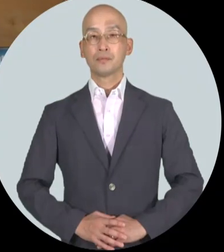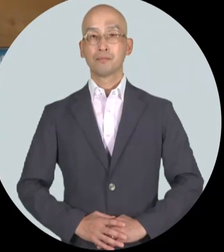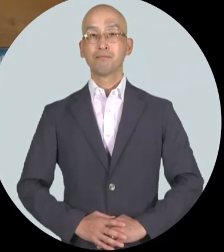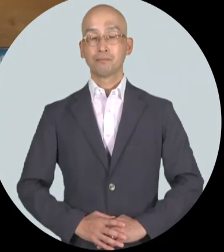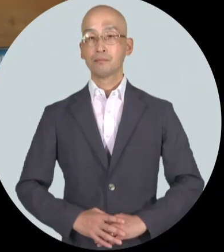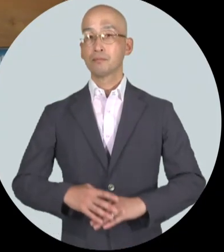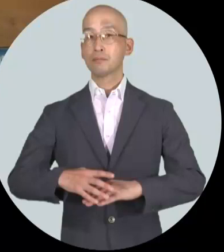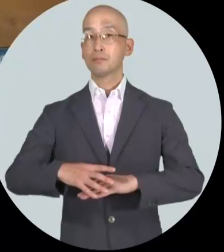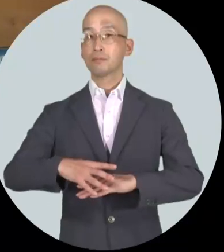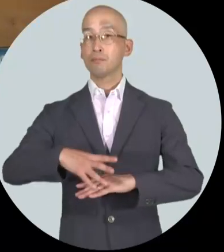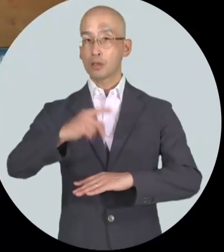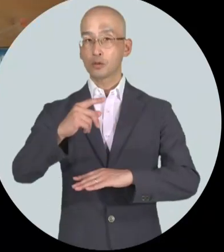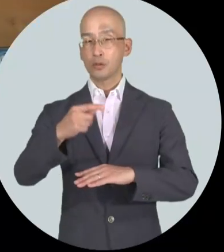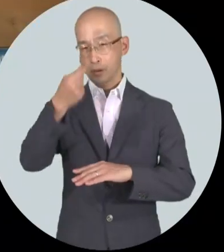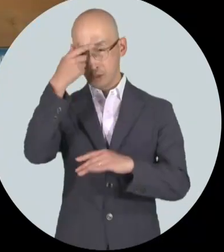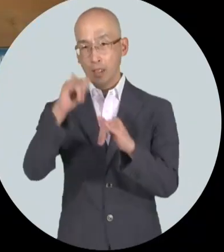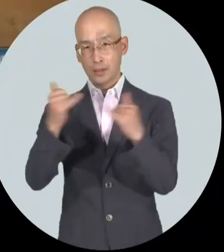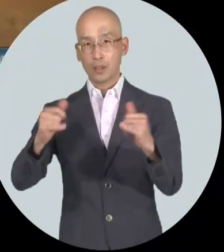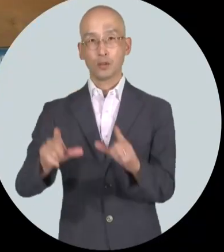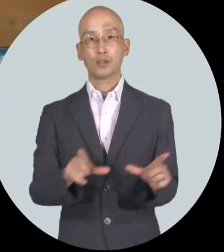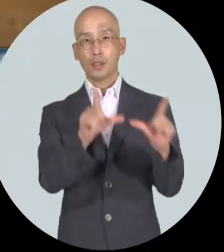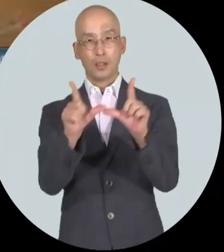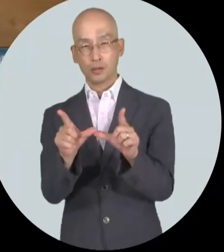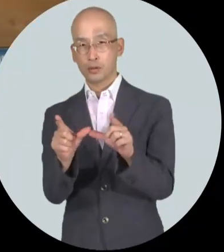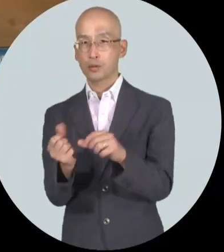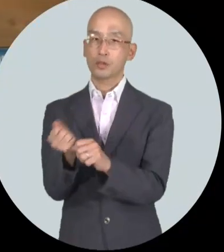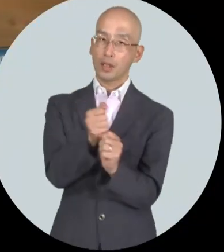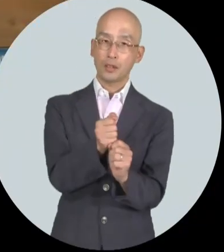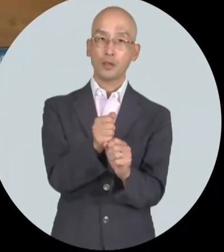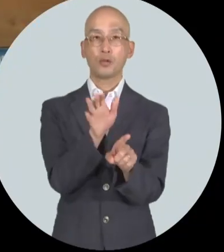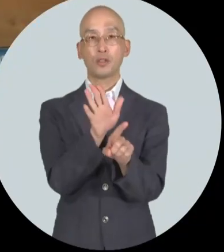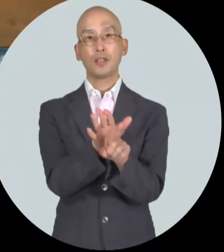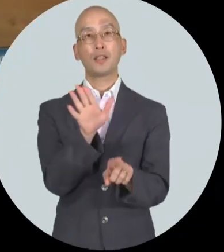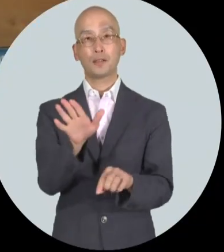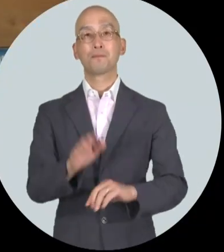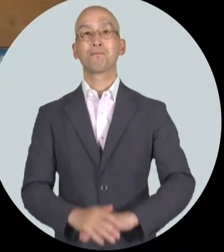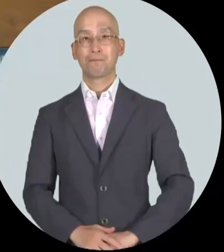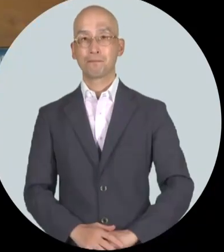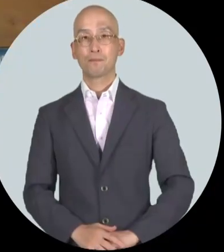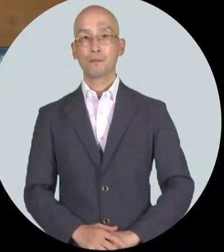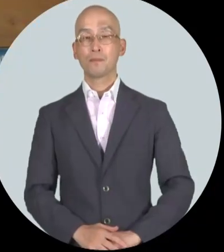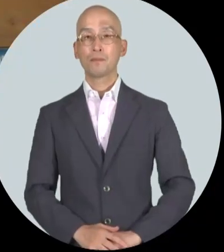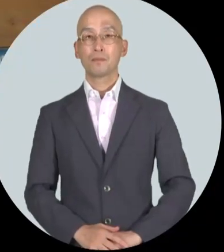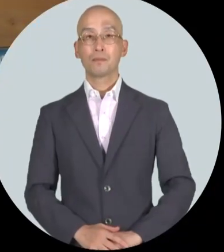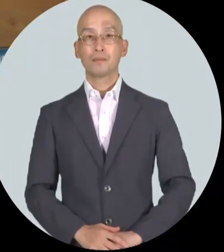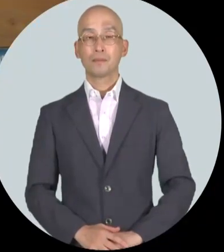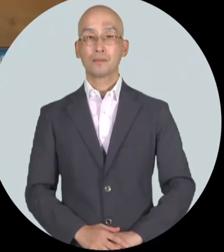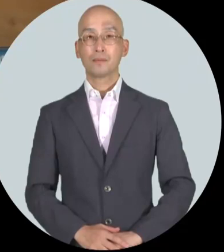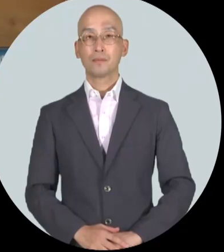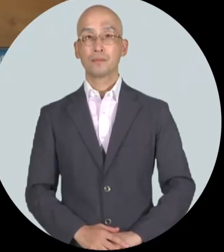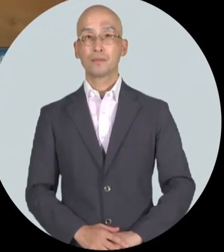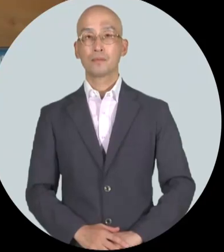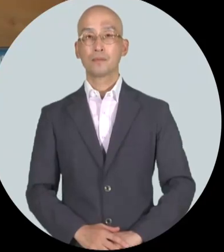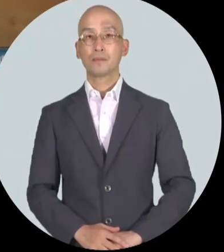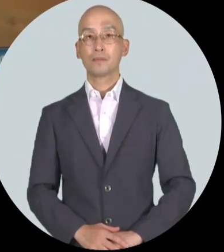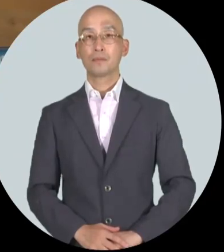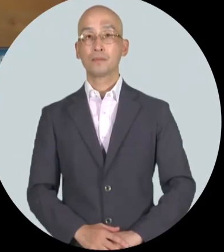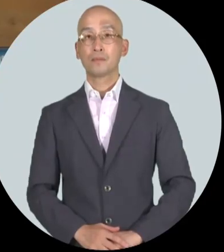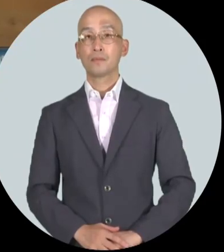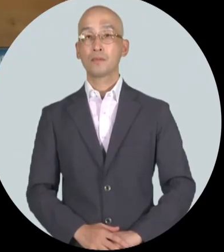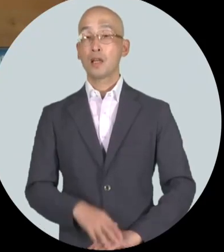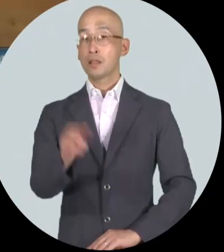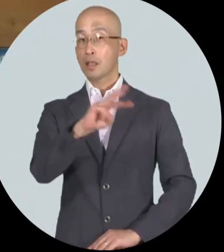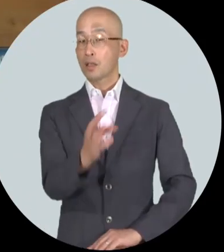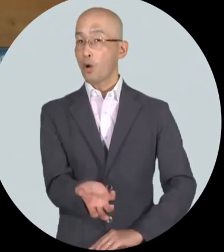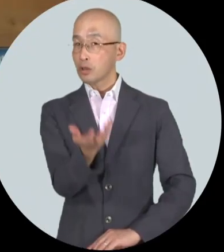まずは被災者の生活再建支援でございます。これは発災直